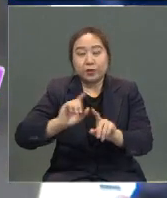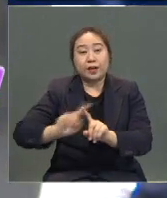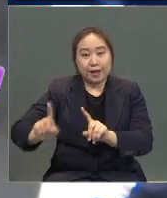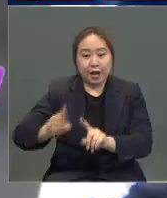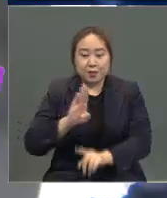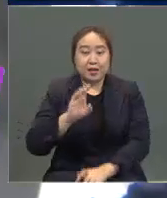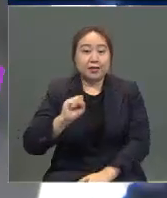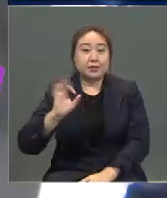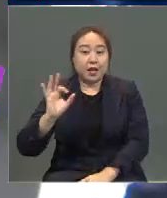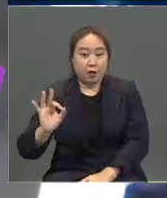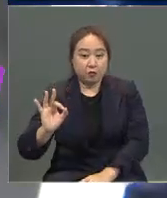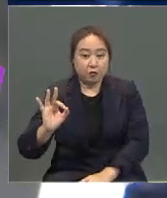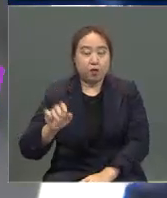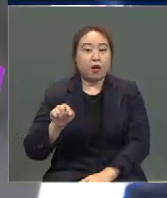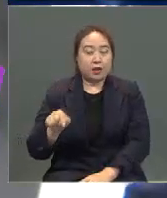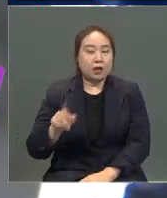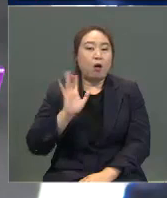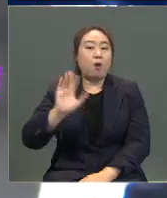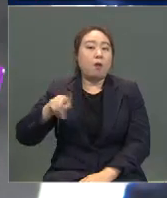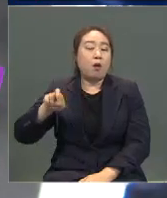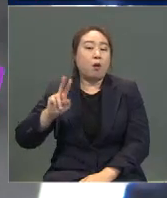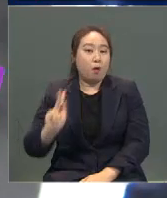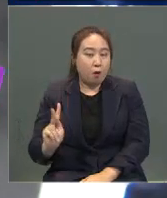ที่มีความสำคัญต่อระบบเศรษฐกิจให้สามารถดำเนินกิจการต่อส่วนกองทุนเพื่อรักษาสภาพคล่องของการระดมทุนในตลาดตราสารหนี้และว่าบีSFที่เกิดขึ้นจากพระราชกำหนดจะเป็นกลไกเชิงป้องกันของรัฐบาลในการรักษาสะดุด